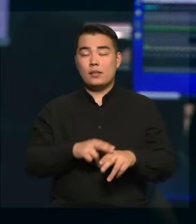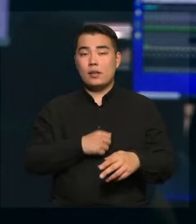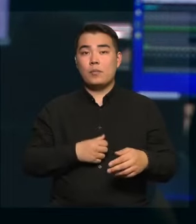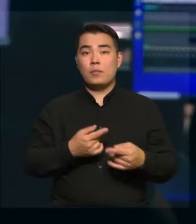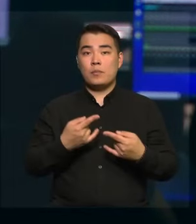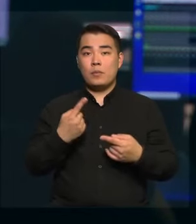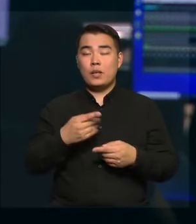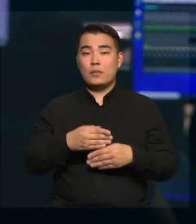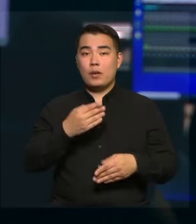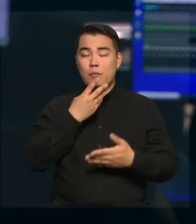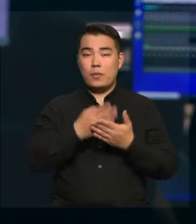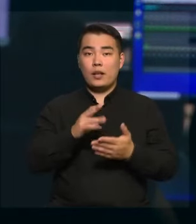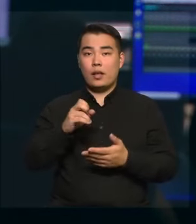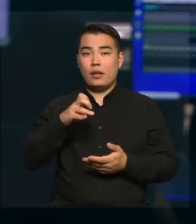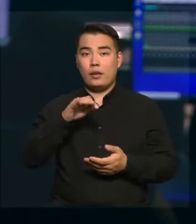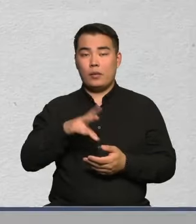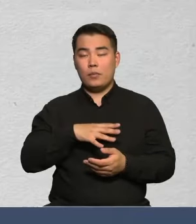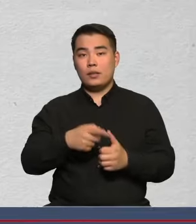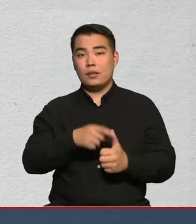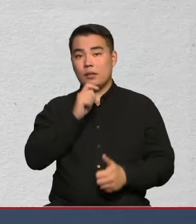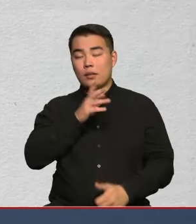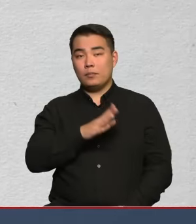тоғыстырған дәнекер деп баға берген.